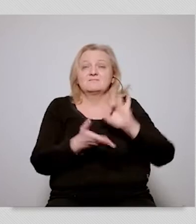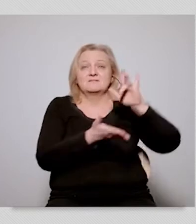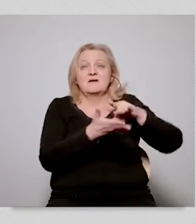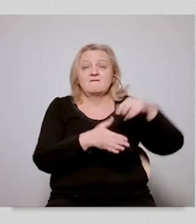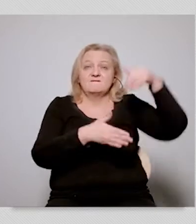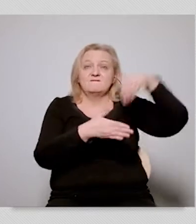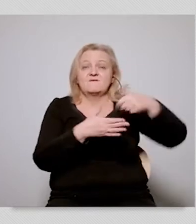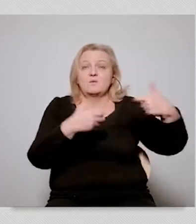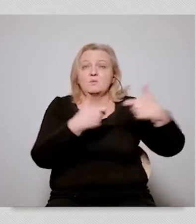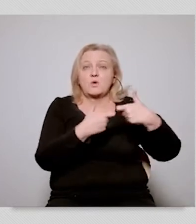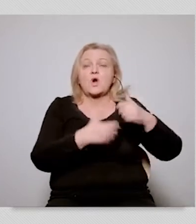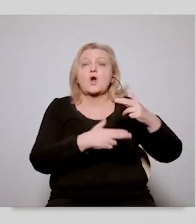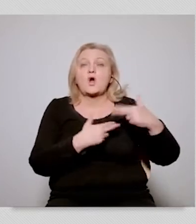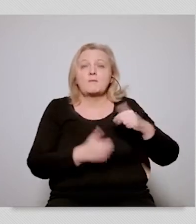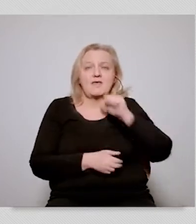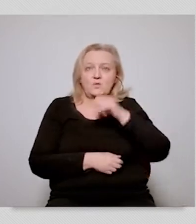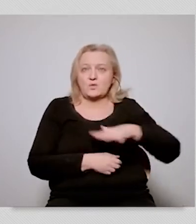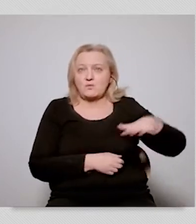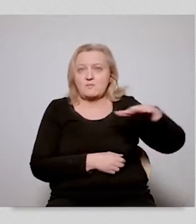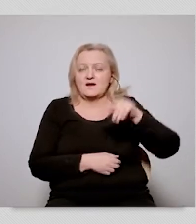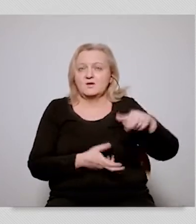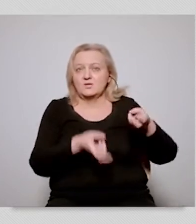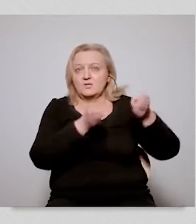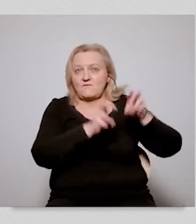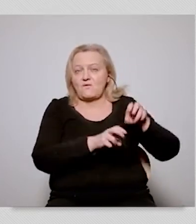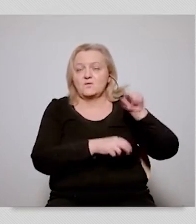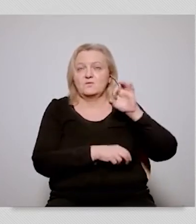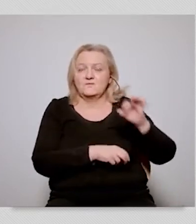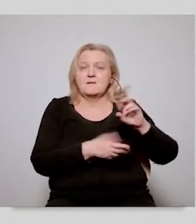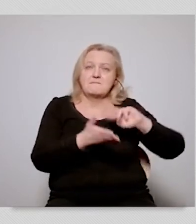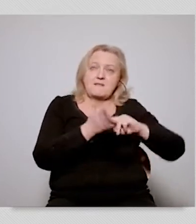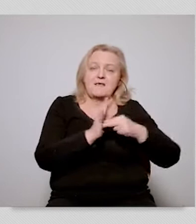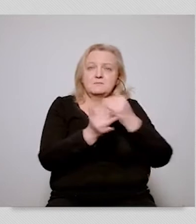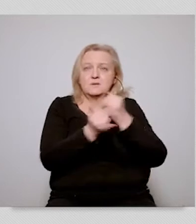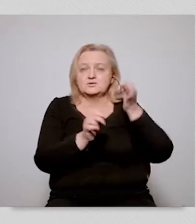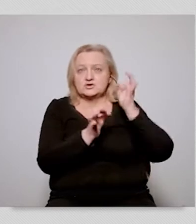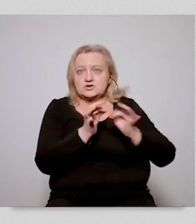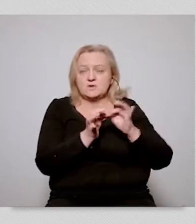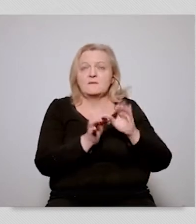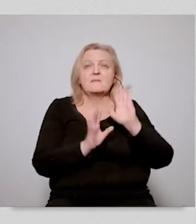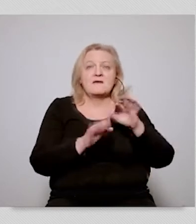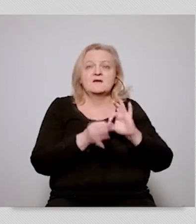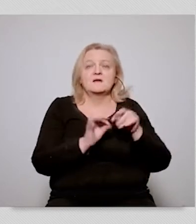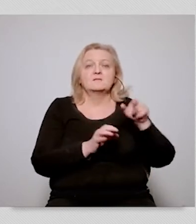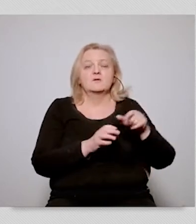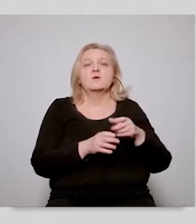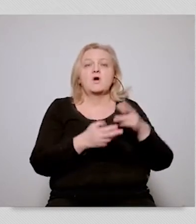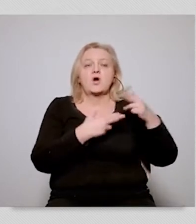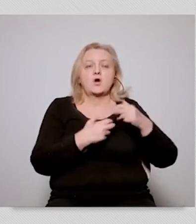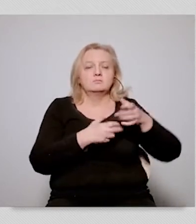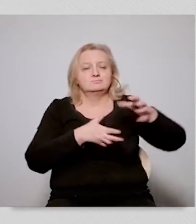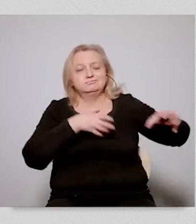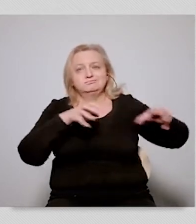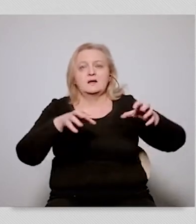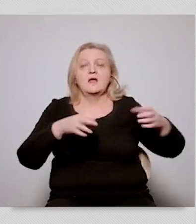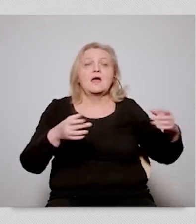Komisji Europejskiej, gdzie tworzona jest cała ta strategia, prawda, już w szczegółach, nawet bańki poszczególnych komisarzy się